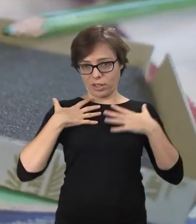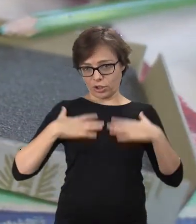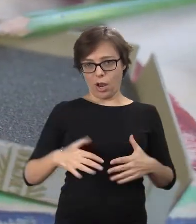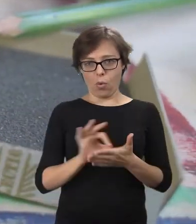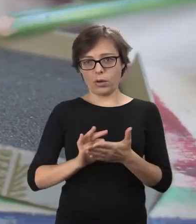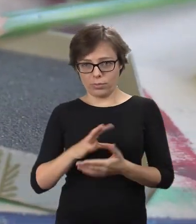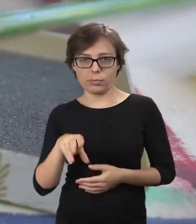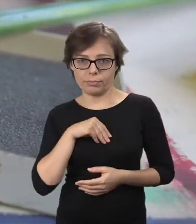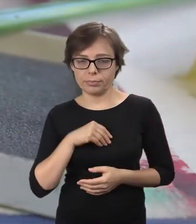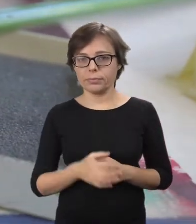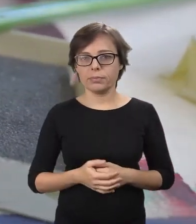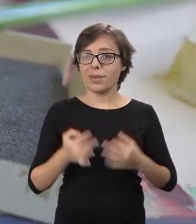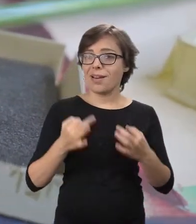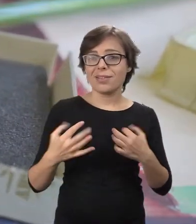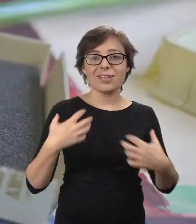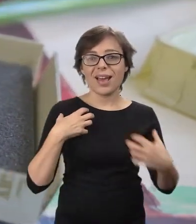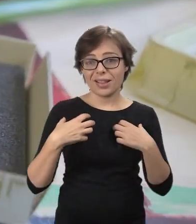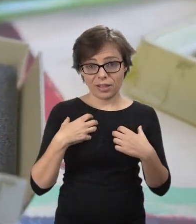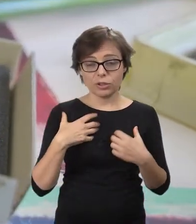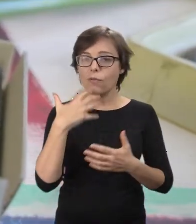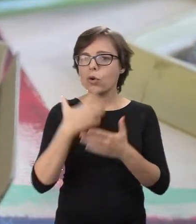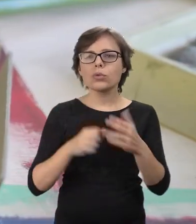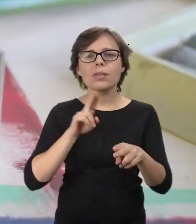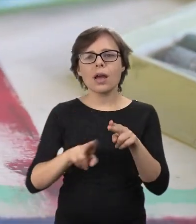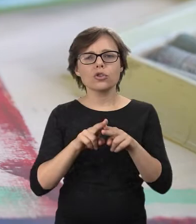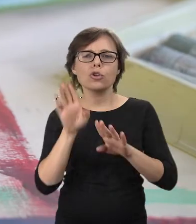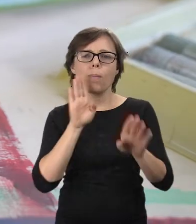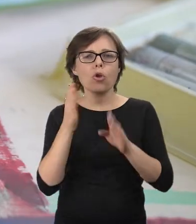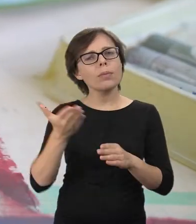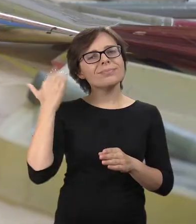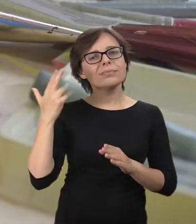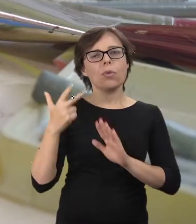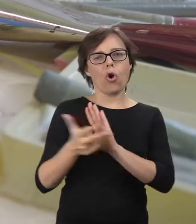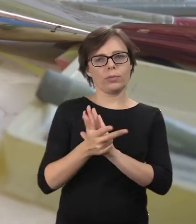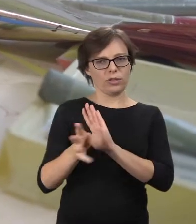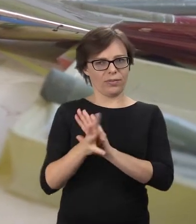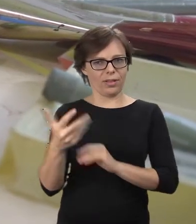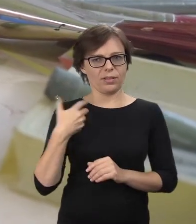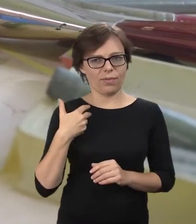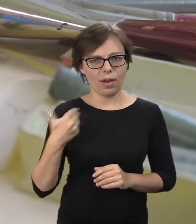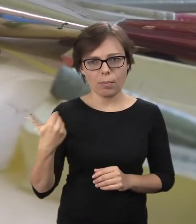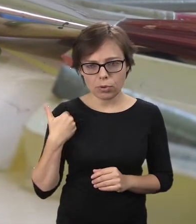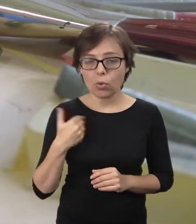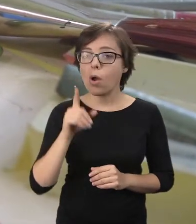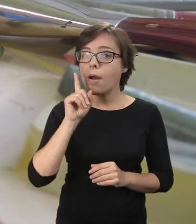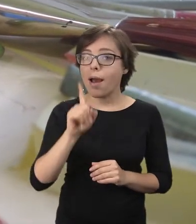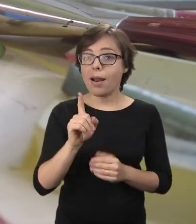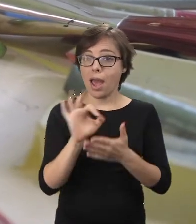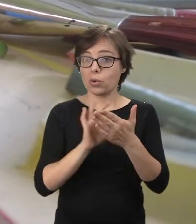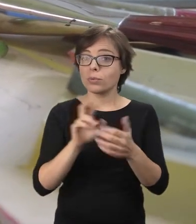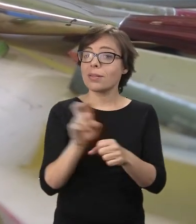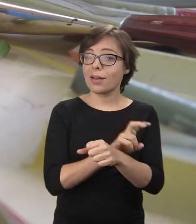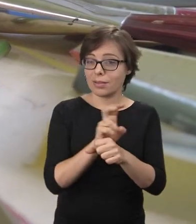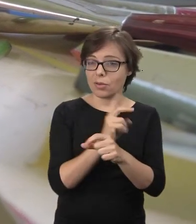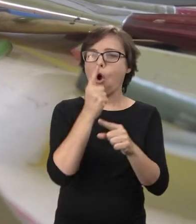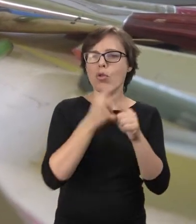własne ciało. Współcześnie artyści używają podobnych narzędzi, jak ich koledzy w XVIII czy XIX wieku, chociaż same techniki